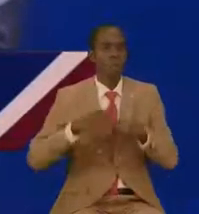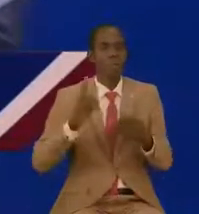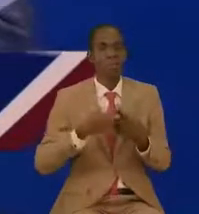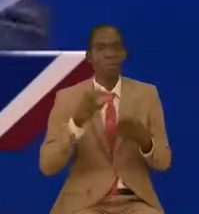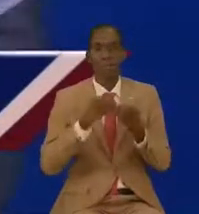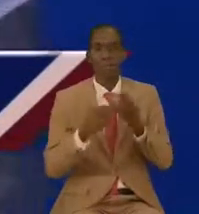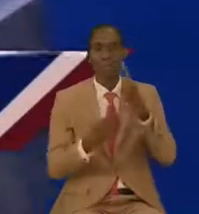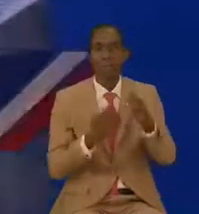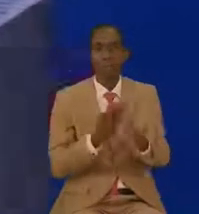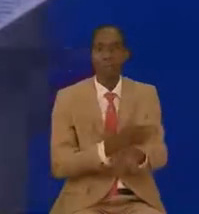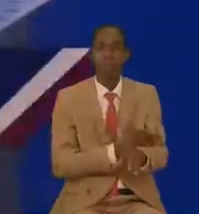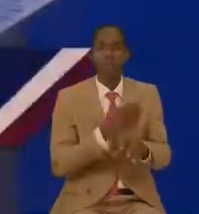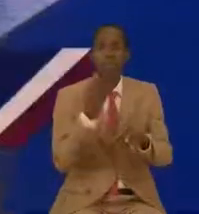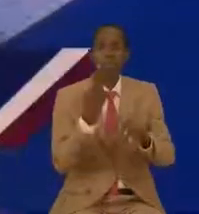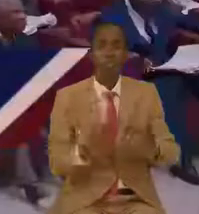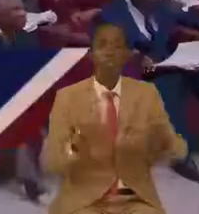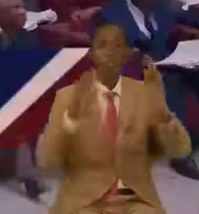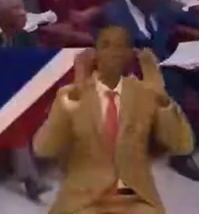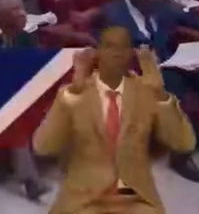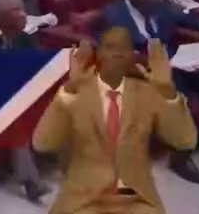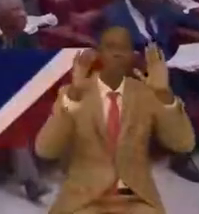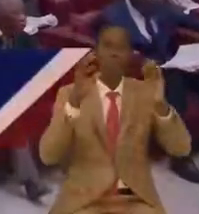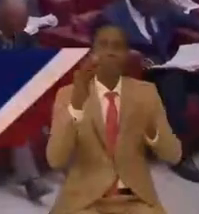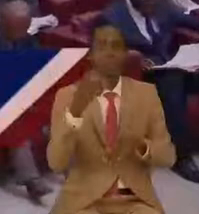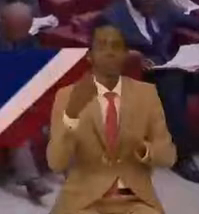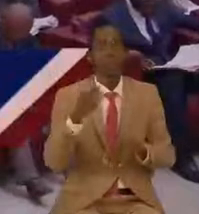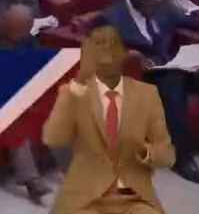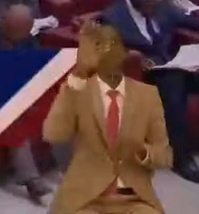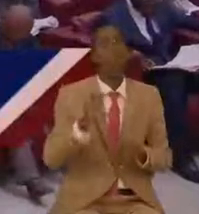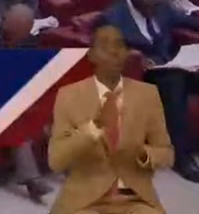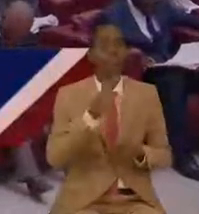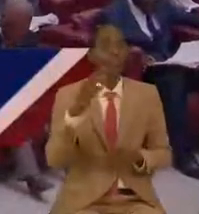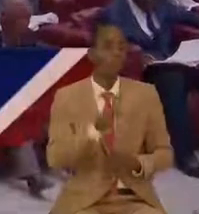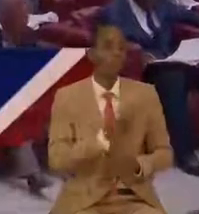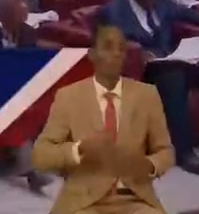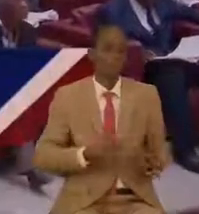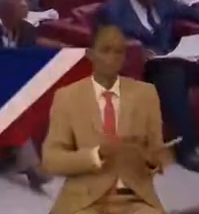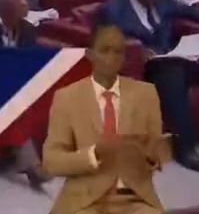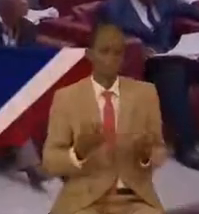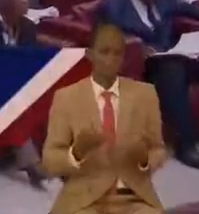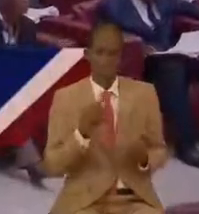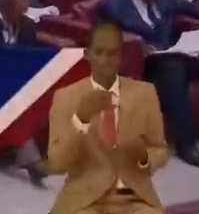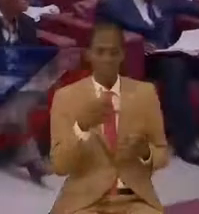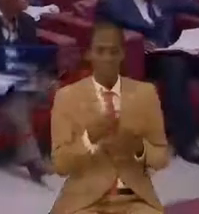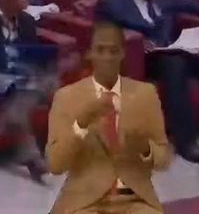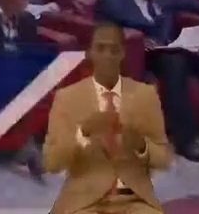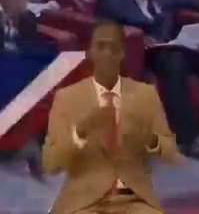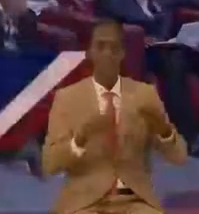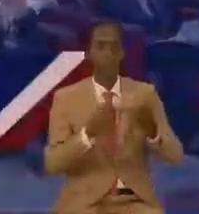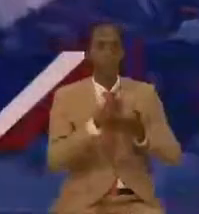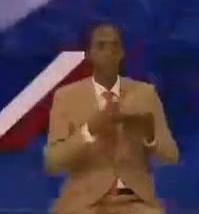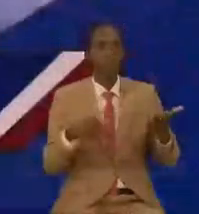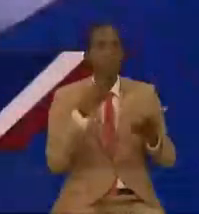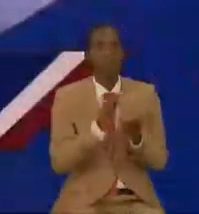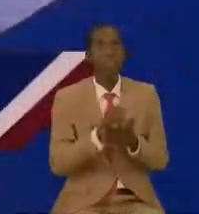ici, la merveille de la croix de Christ. Déjà, il a dit en première partie de ce